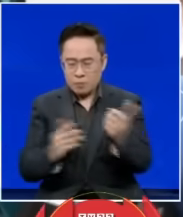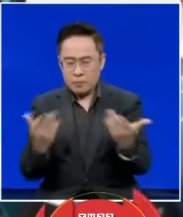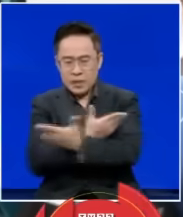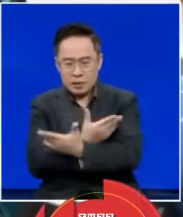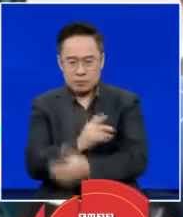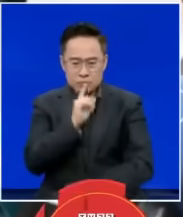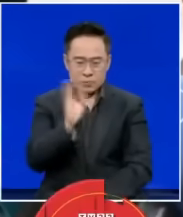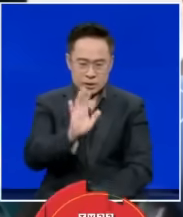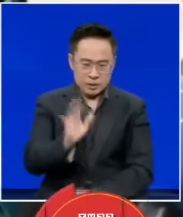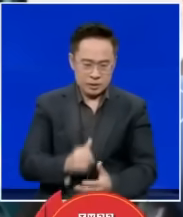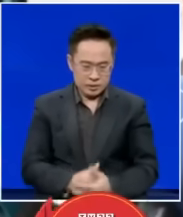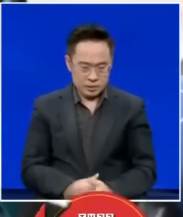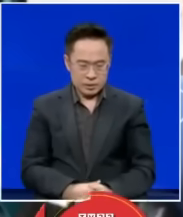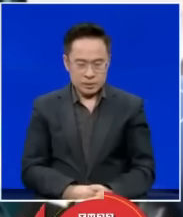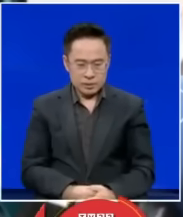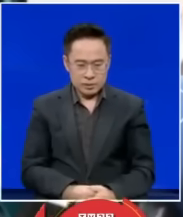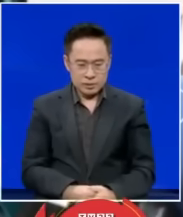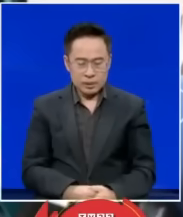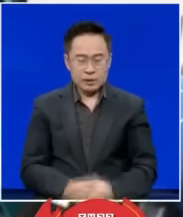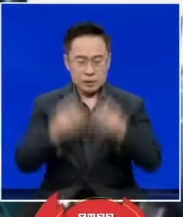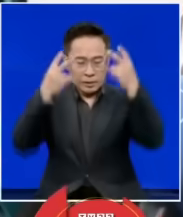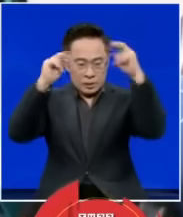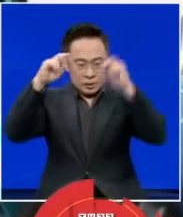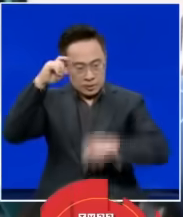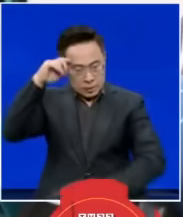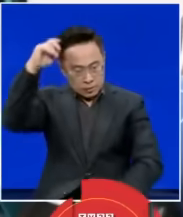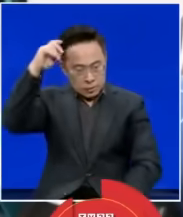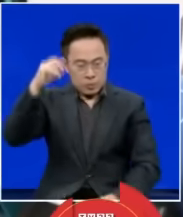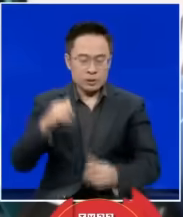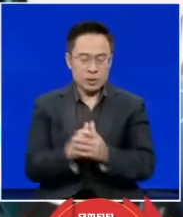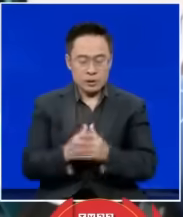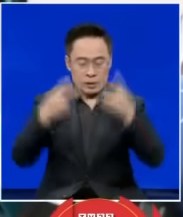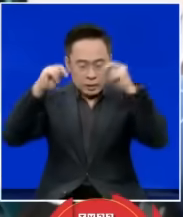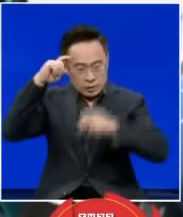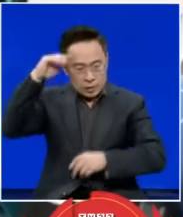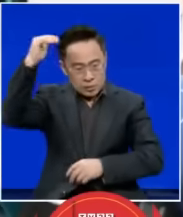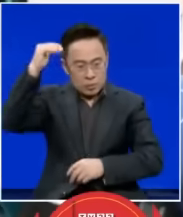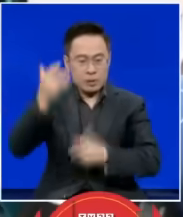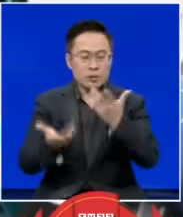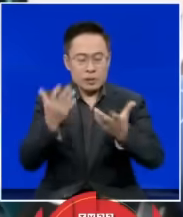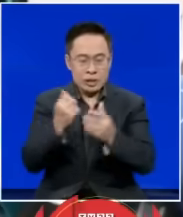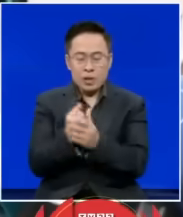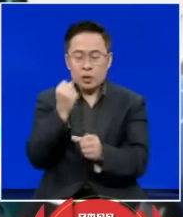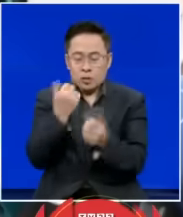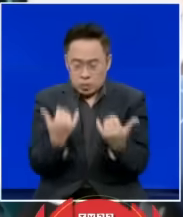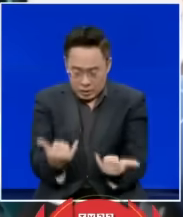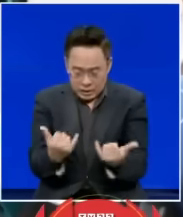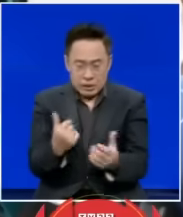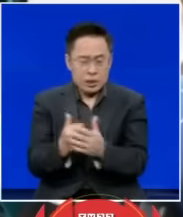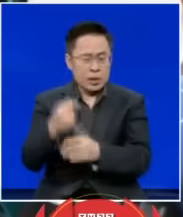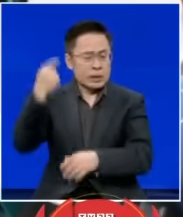ๆท่านรองภูมิธรรมก็เคยพูดท่านนายกให้สัมภาษณ์ก็อยู่สองสามครั้งเหมือนกันนะ อะ ไรที่มันยังไม่เกิด